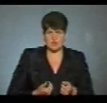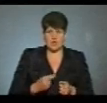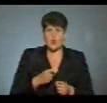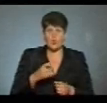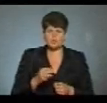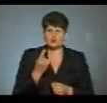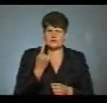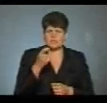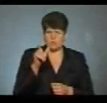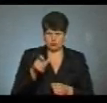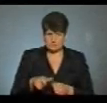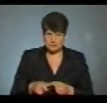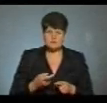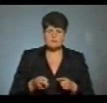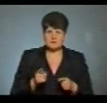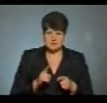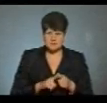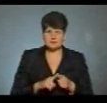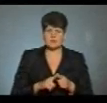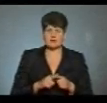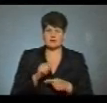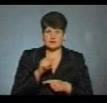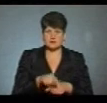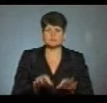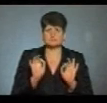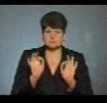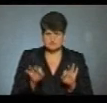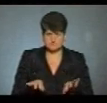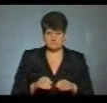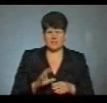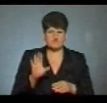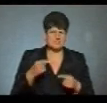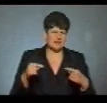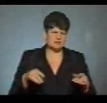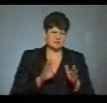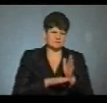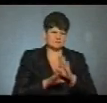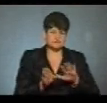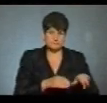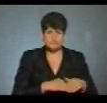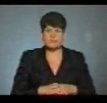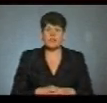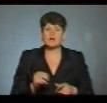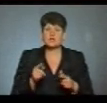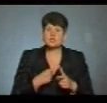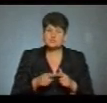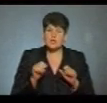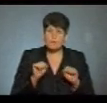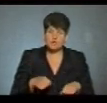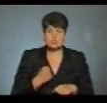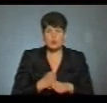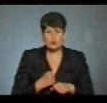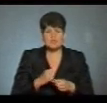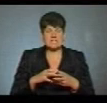одній людині, то я думаю, їх запровадження абсолютно виправдане. Все решта другорядне. А чи можна наразі робити висновки, що